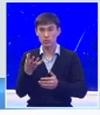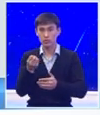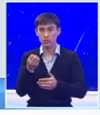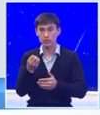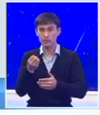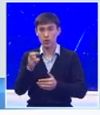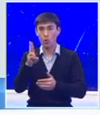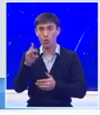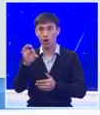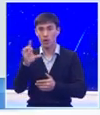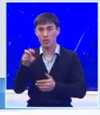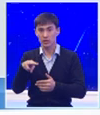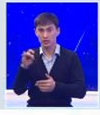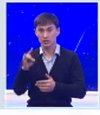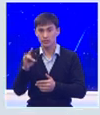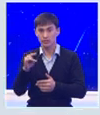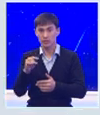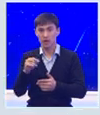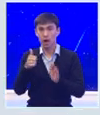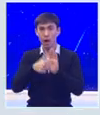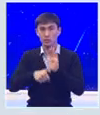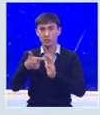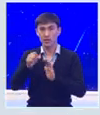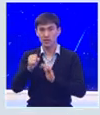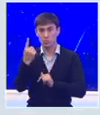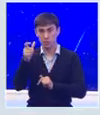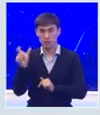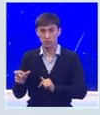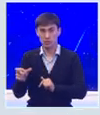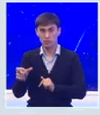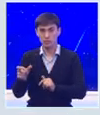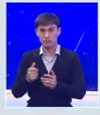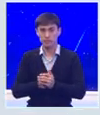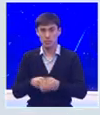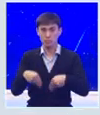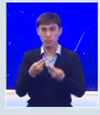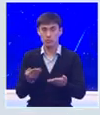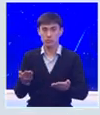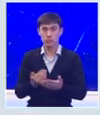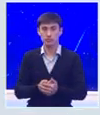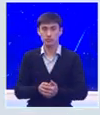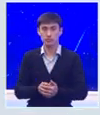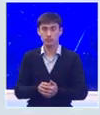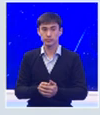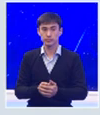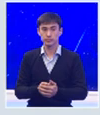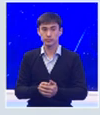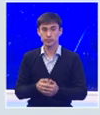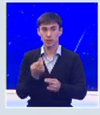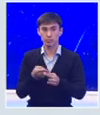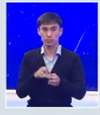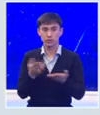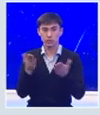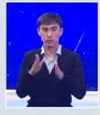қай. Қоғалы 60 гектардан бір адамға беріп отырсыздар. Бұл